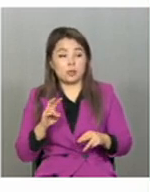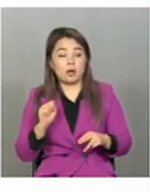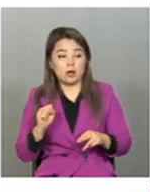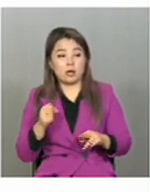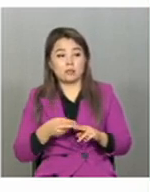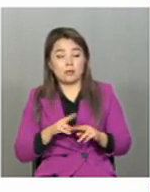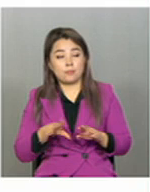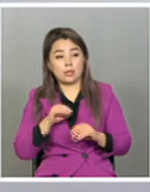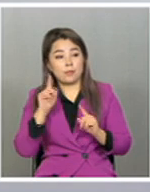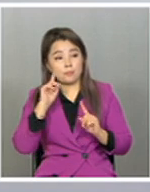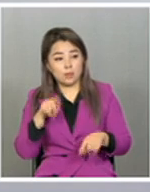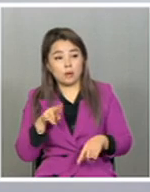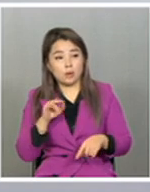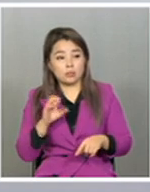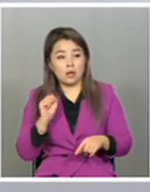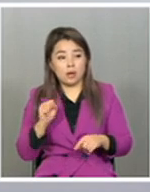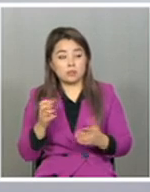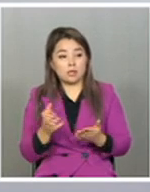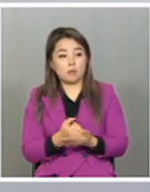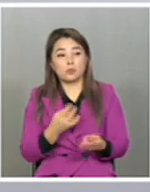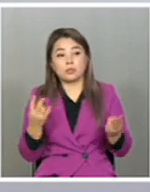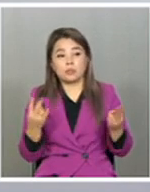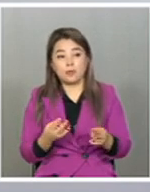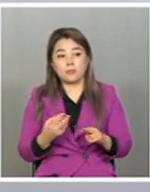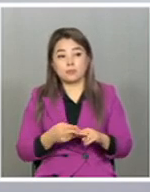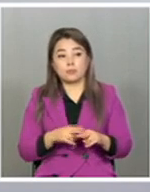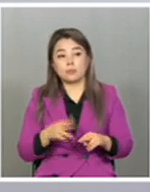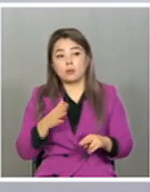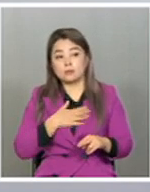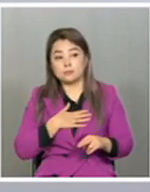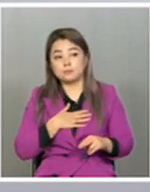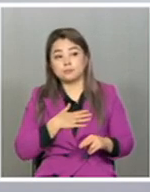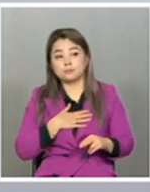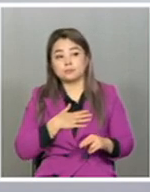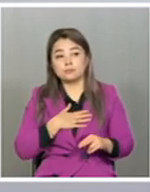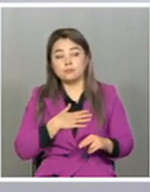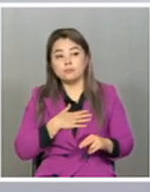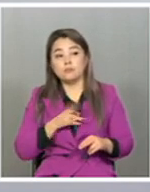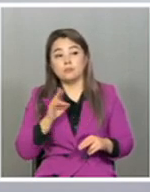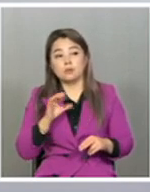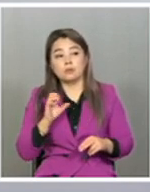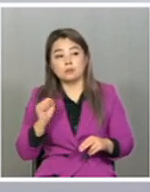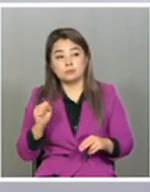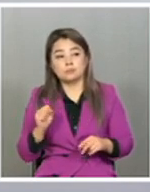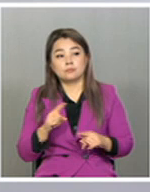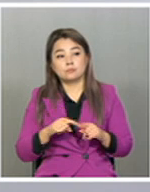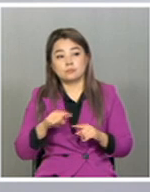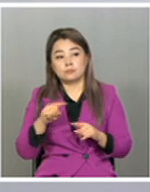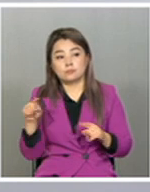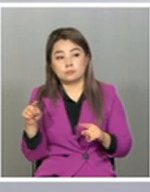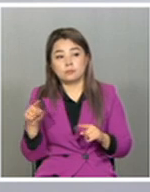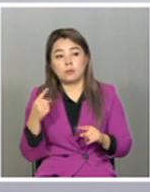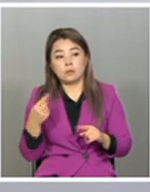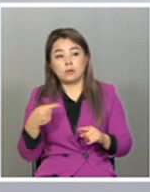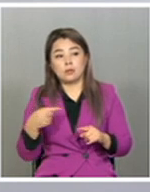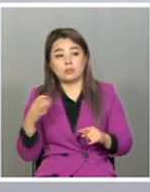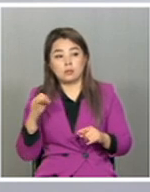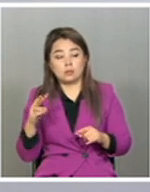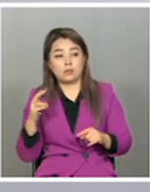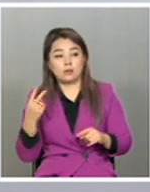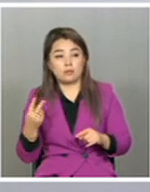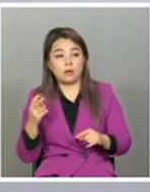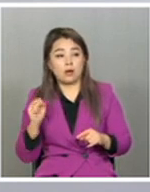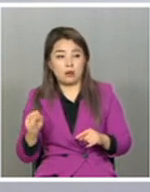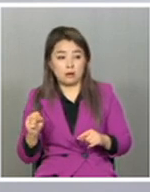онда осыдан косинус а-ны табу керек. Ол үшін косинус а түбір астында бір аз айтылған синус квадрат